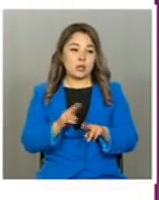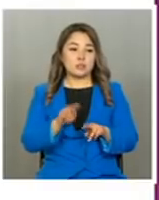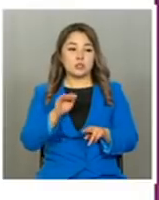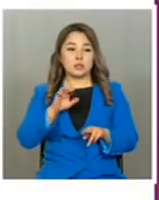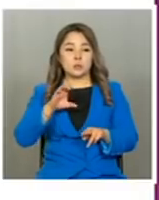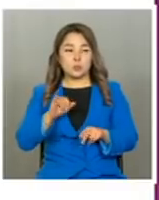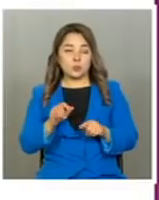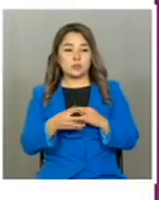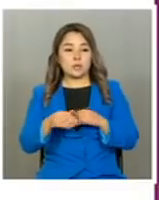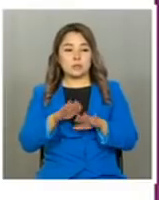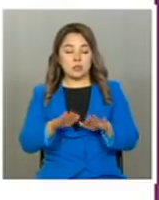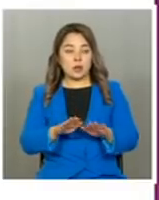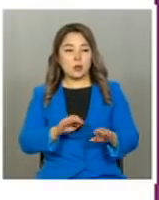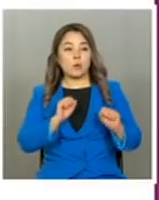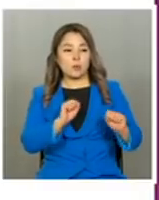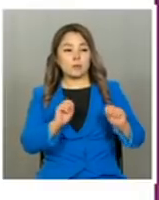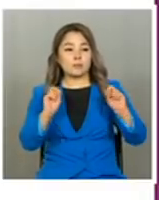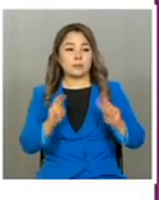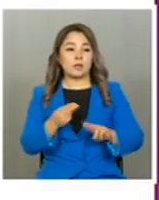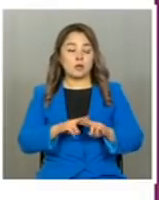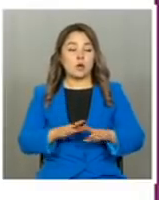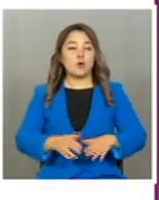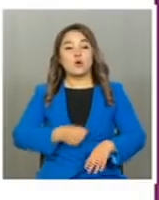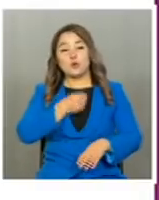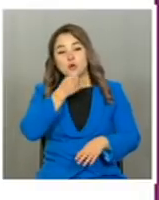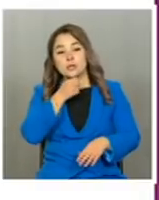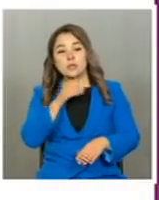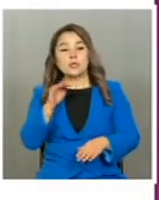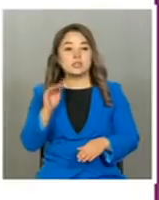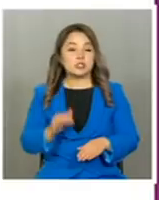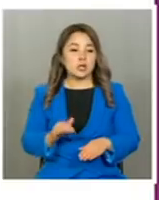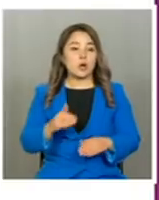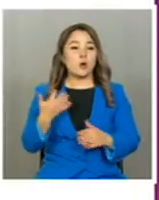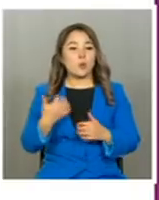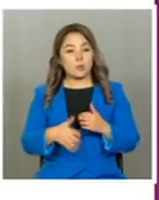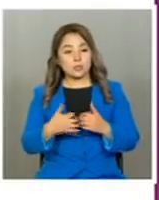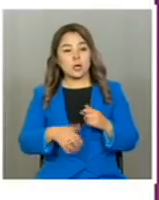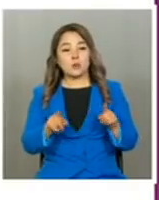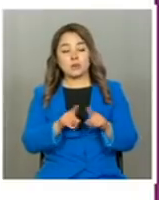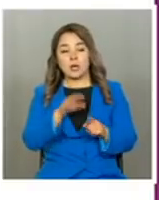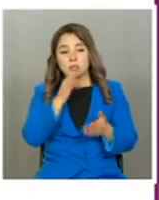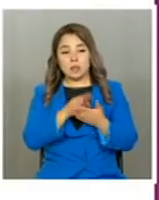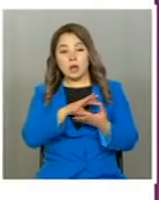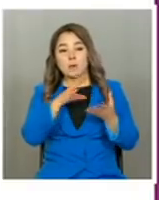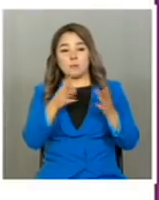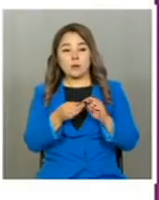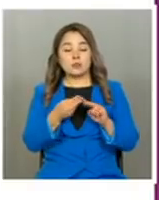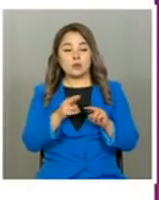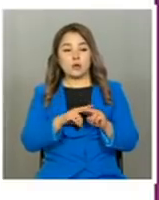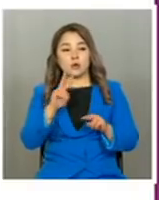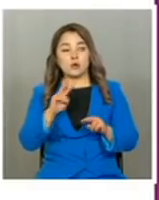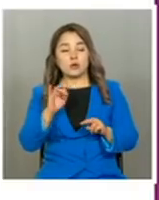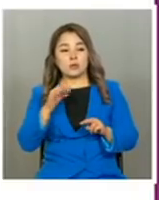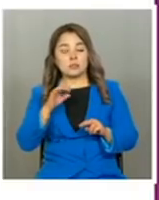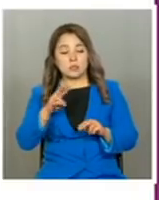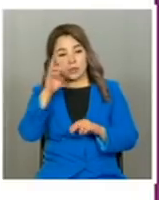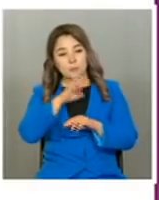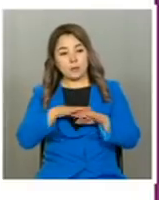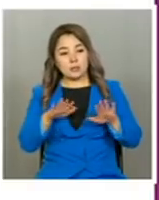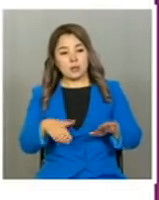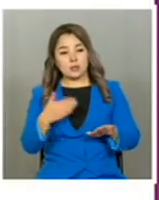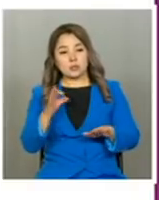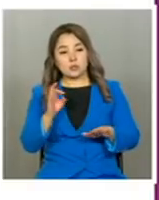жеріндегі табылған қорғандары үлкенді, кішілі және орташа болуы, мұның барлығы үйсін мемлекетінде